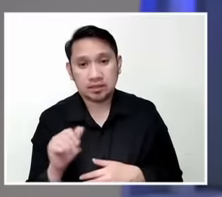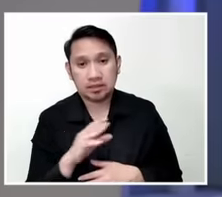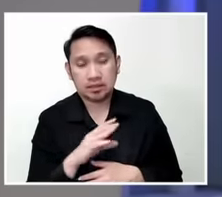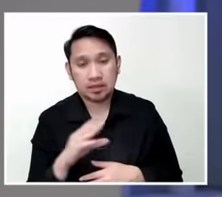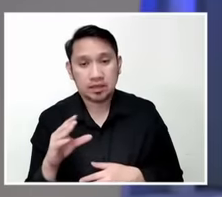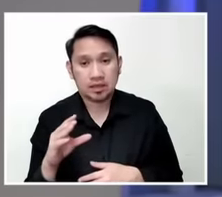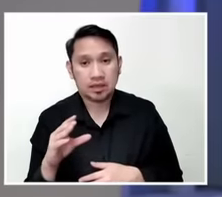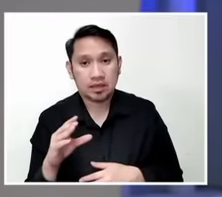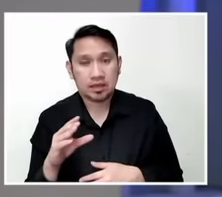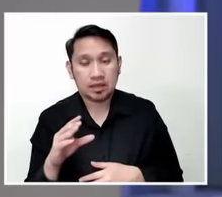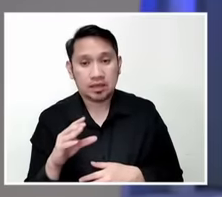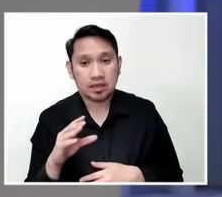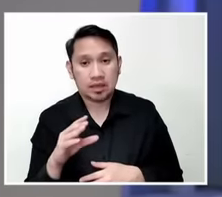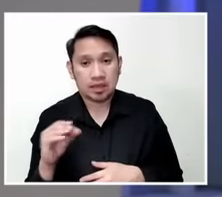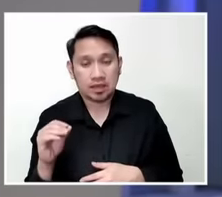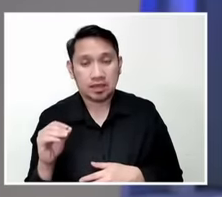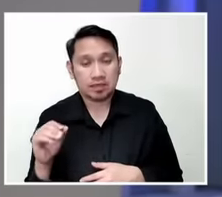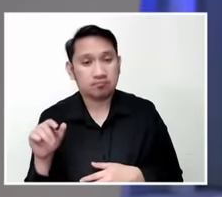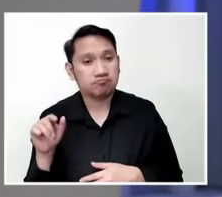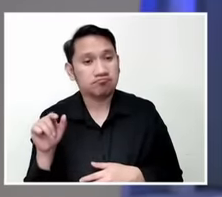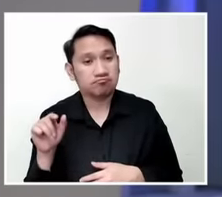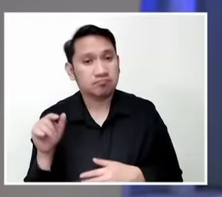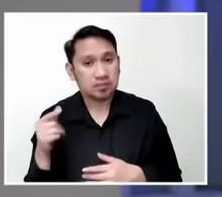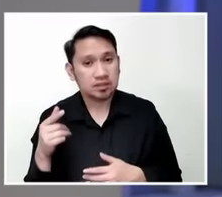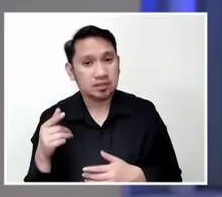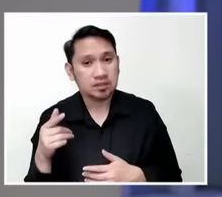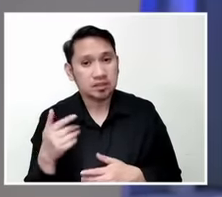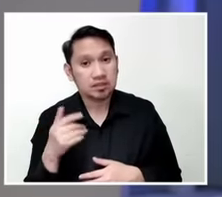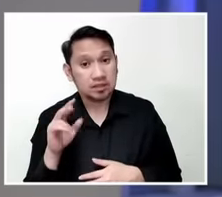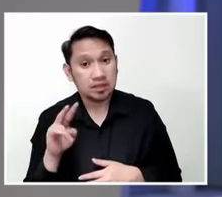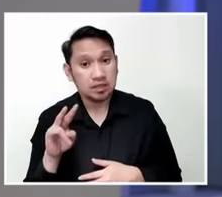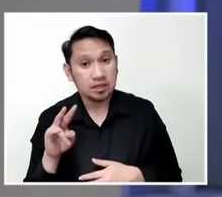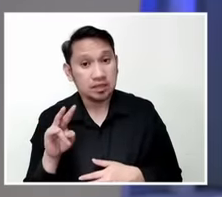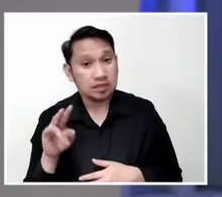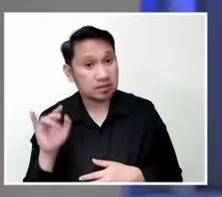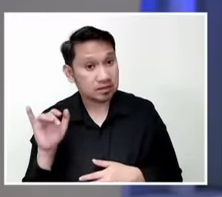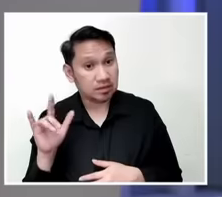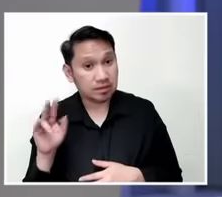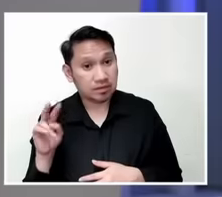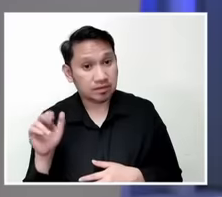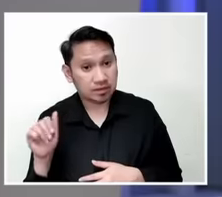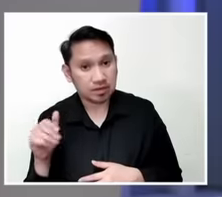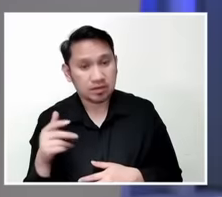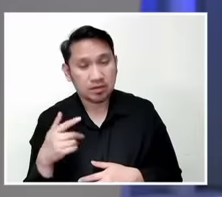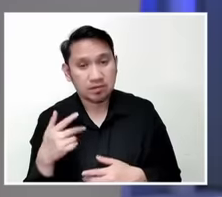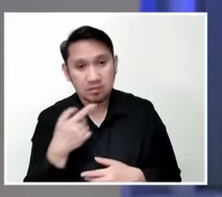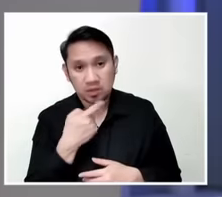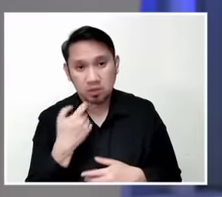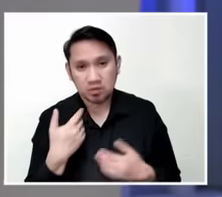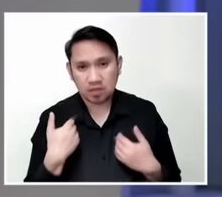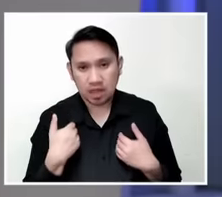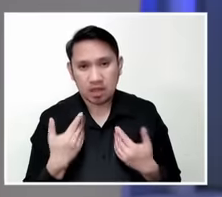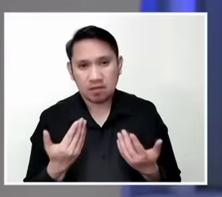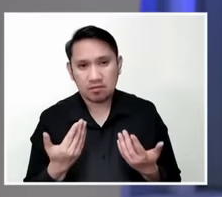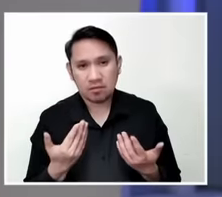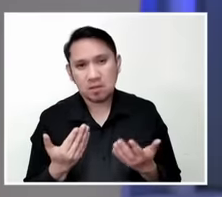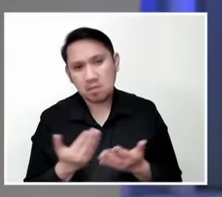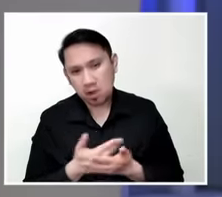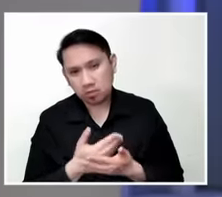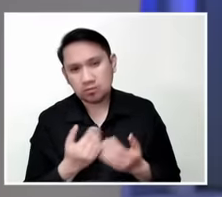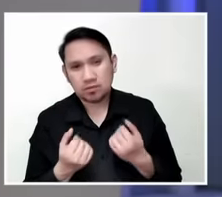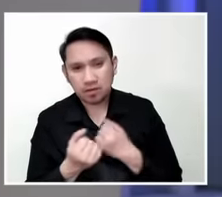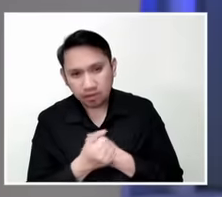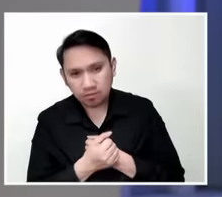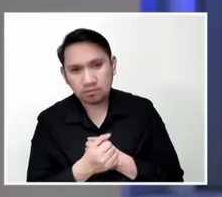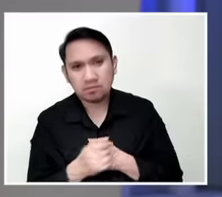ni Angge, masaya rin si Ivana dahil sa bagong nagpapatibok ng kanyang puso. Pero